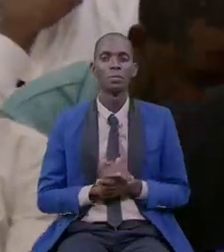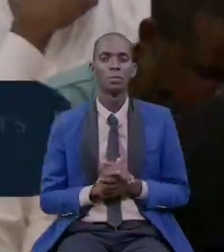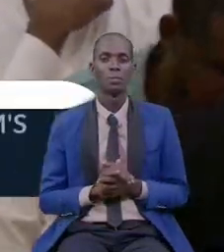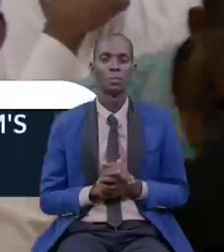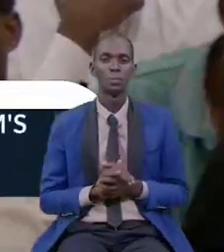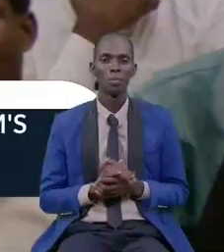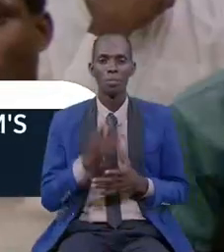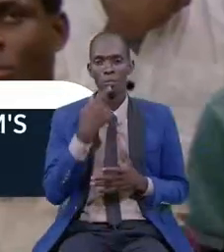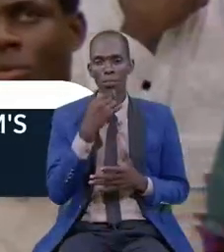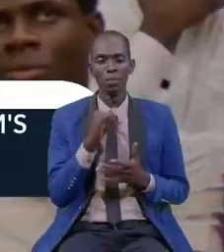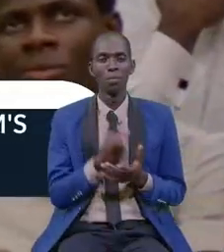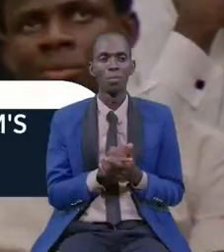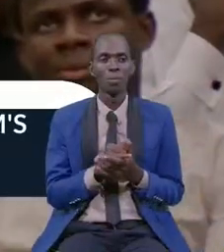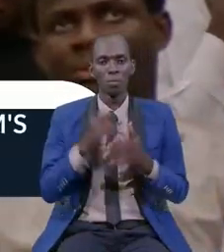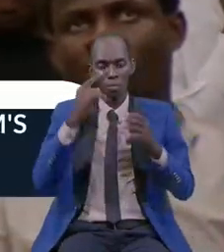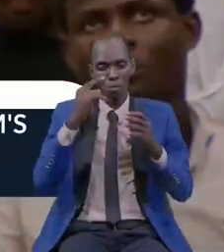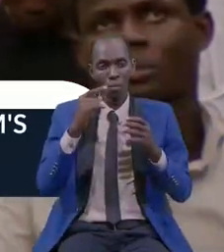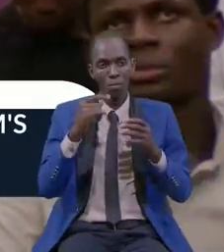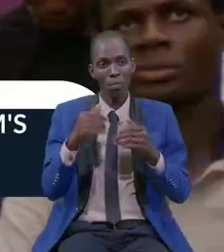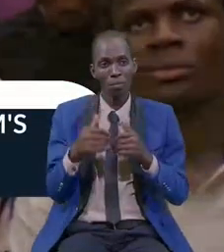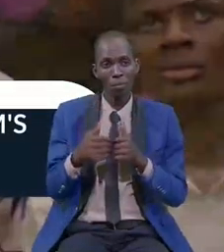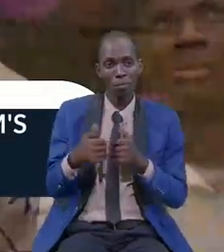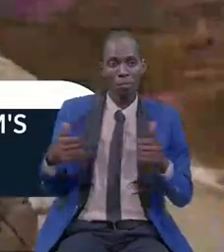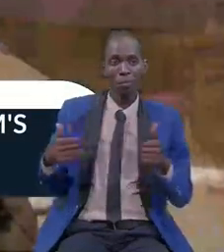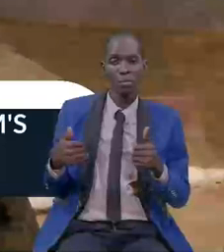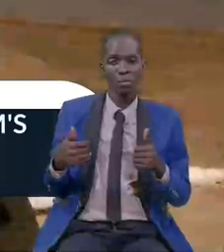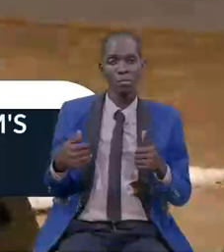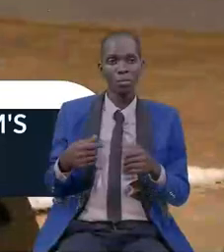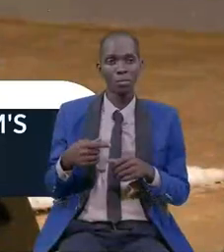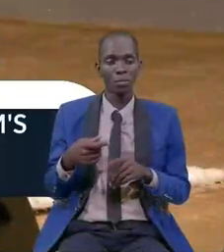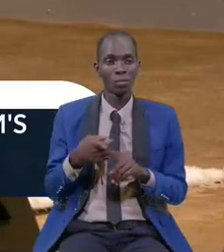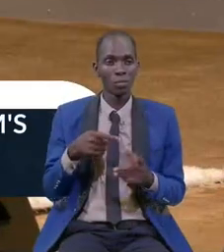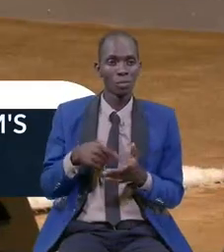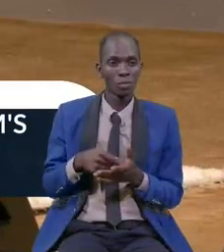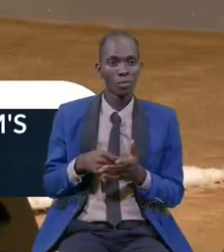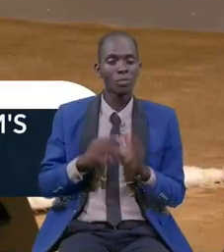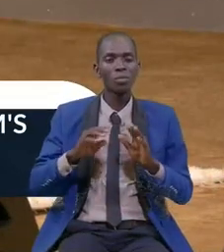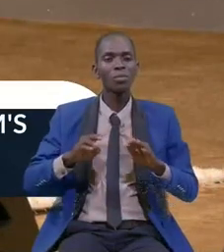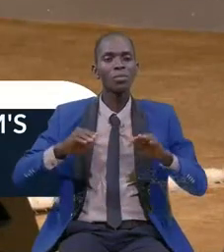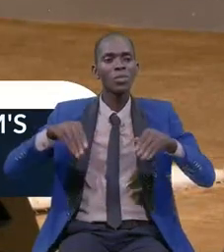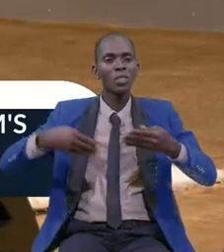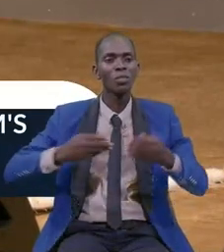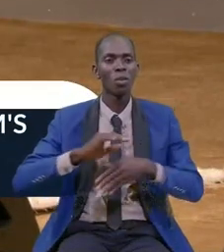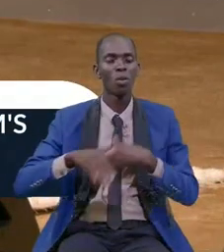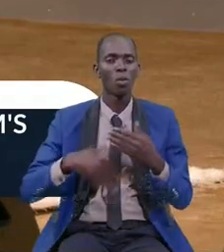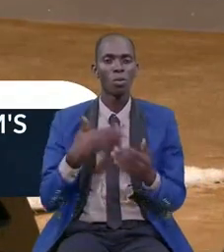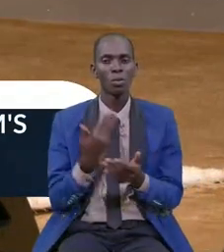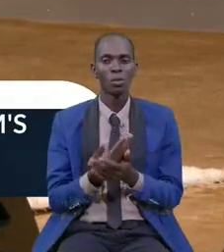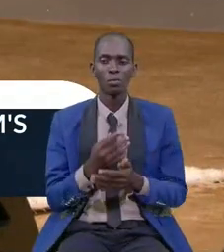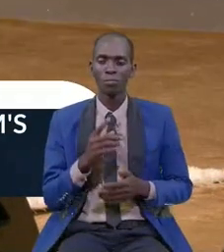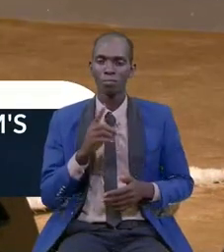5 à cause de cela même faites tous vos efforts